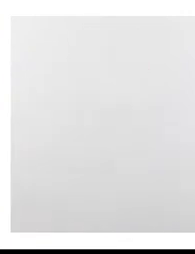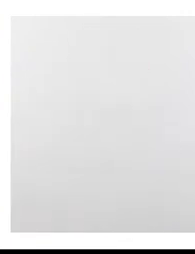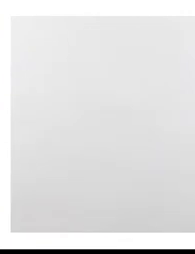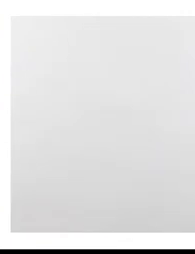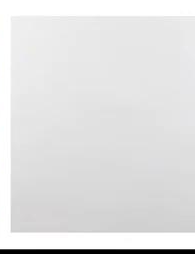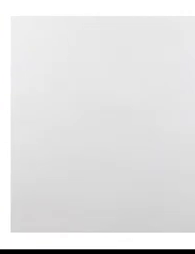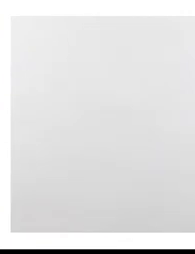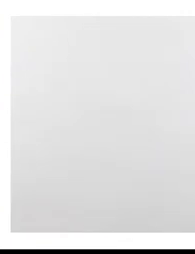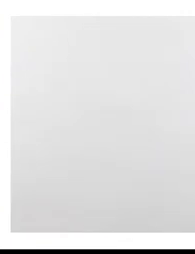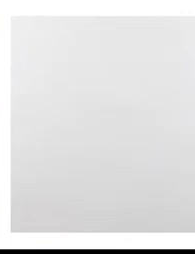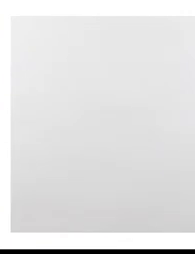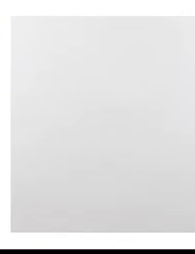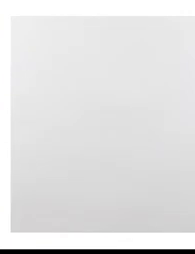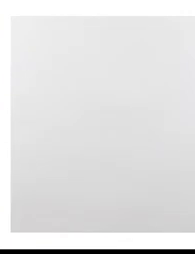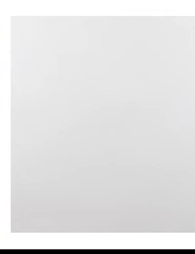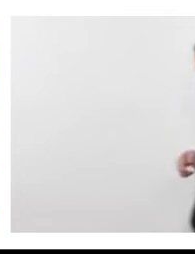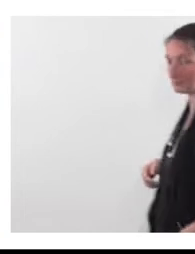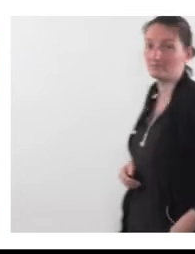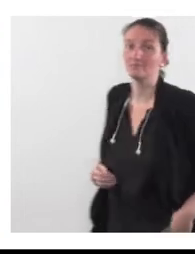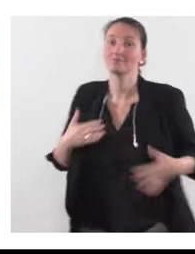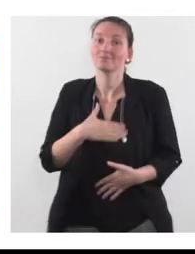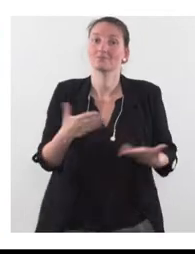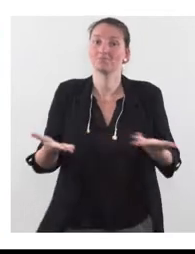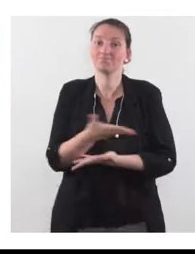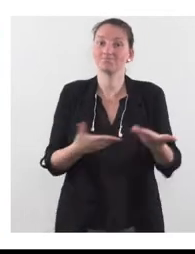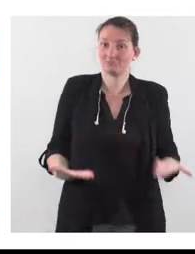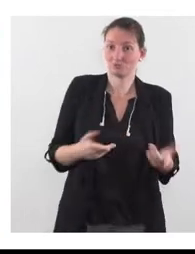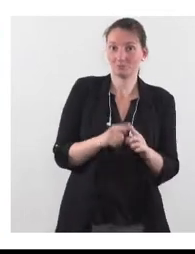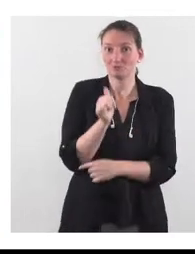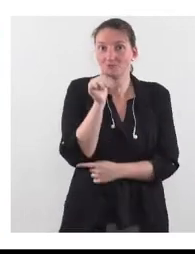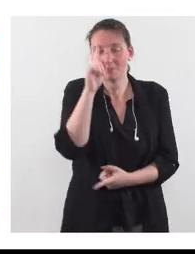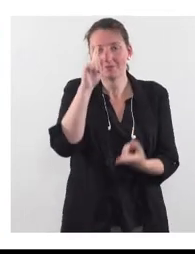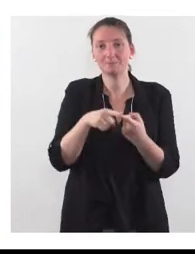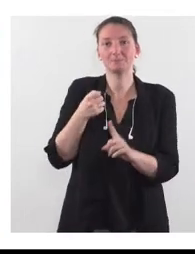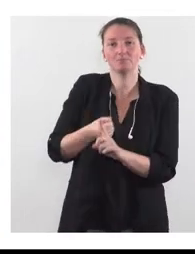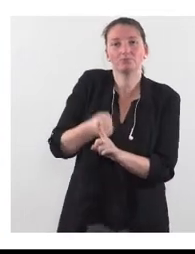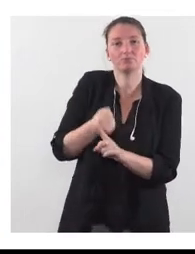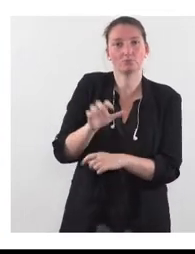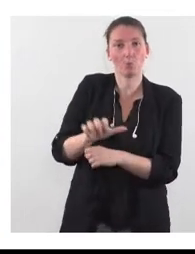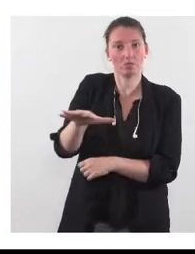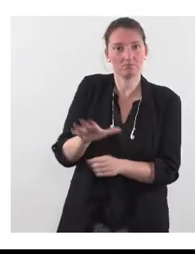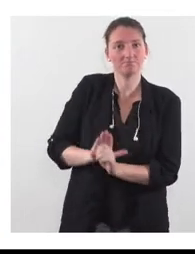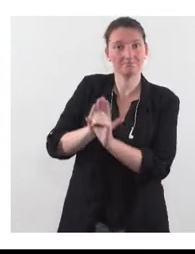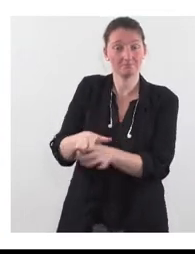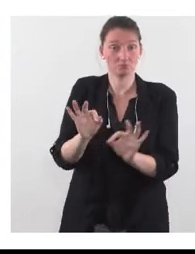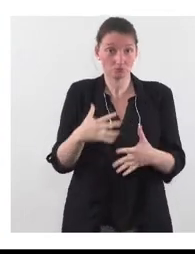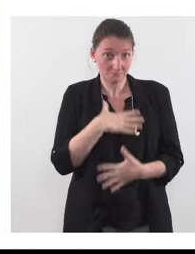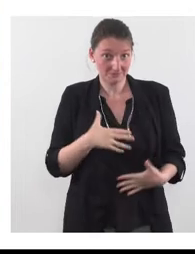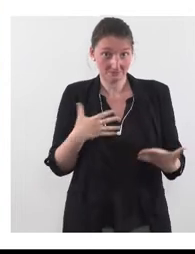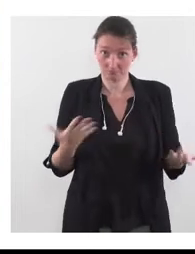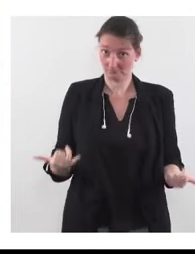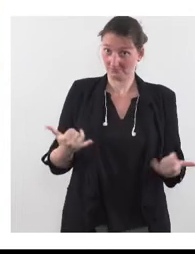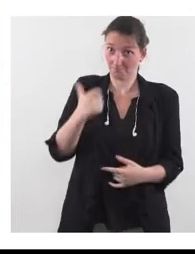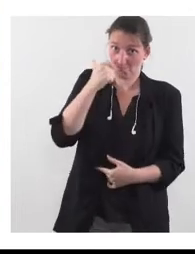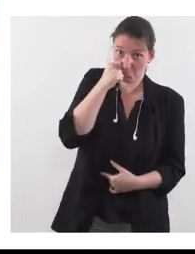la question de la lutte contre les discriminations. Et nous sommes heureux d'avoir aujourd'hui physiquement et donc une partie virtuellement d'abord